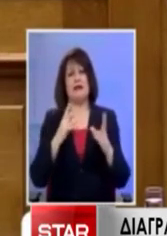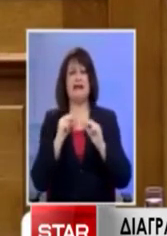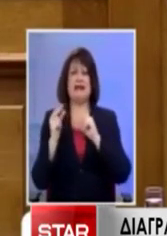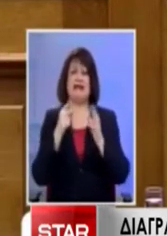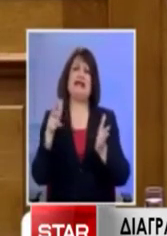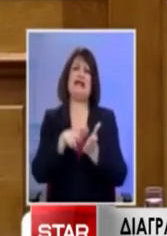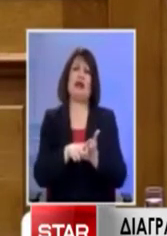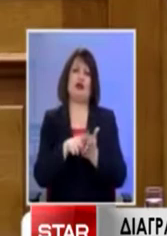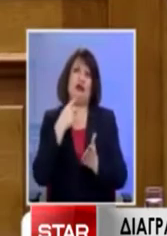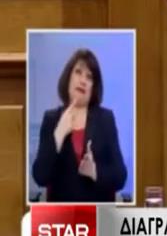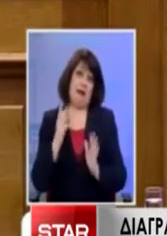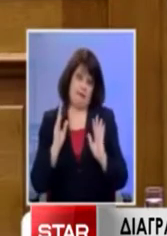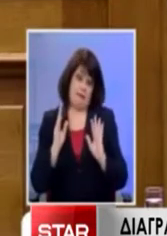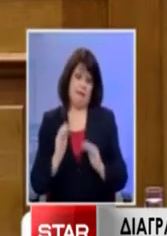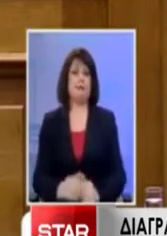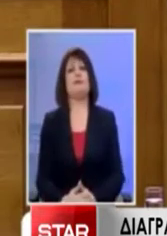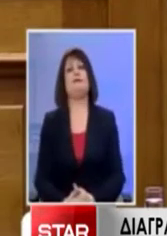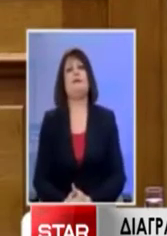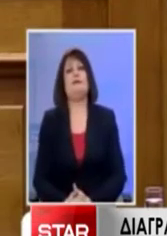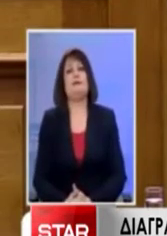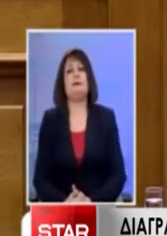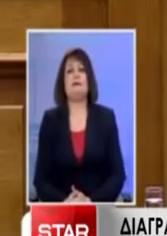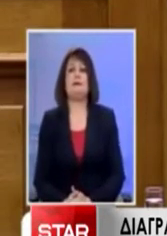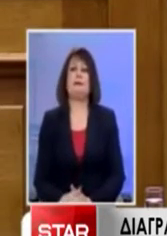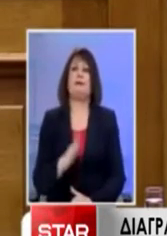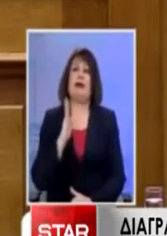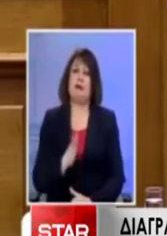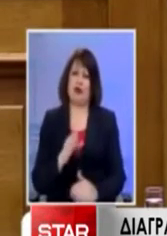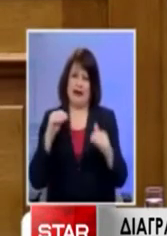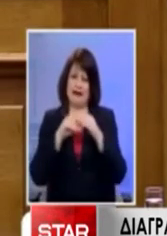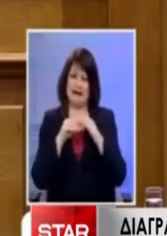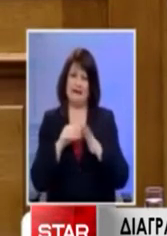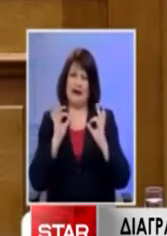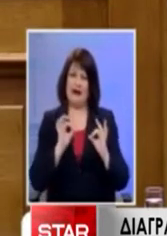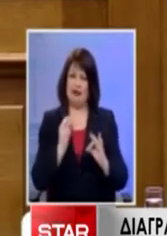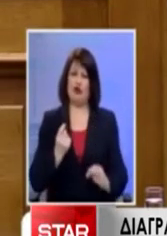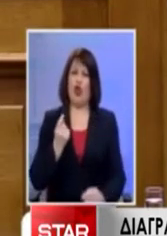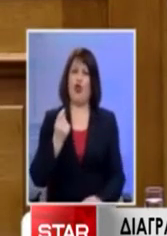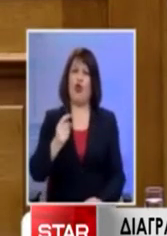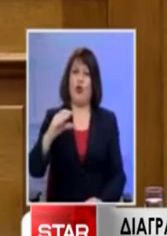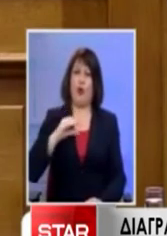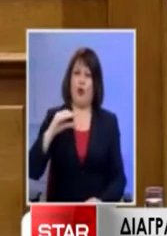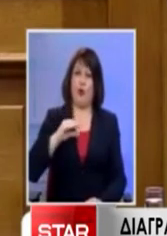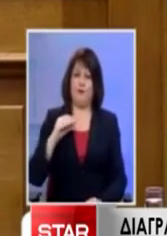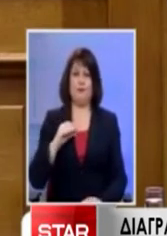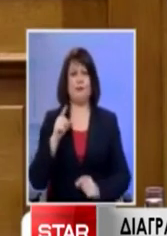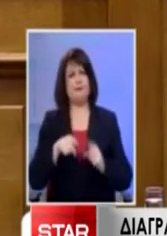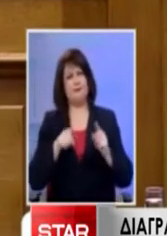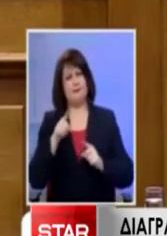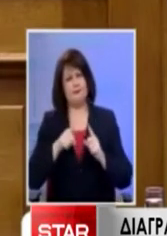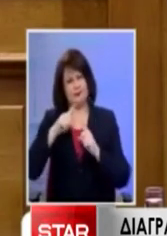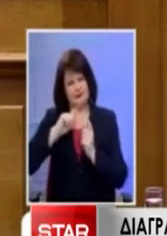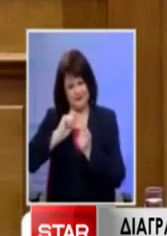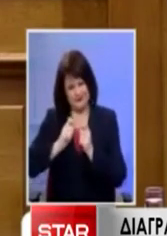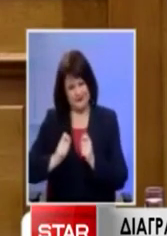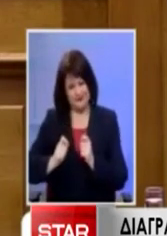η κοινοβουλευτική ομάδα του κόμματος συζητούσε πρόταση Μομφής κατά του Νίκου Κοτζιά. Το συζητήσαμε στην κοινοβουλευτική ομάδα για οτιδήποτε